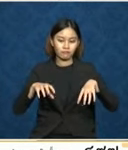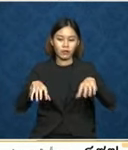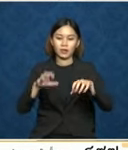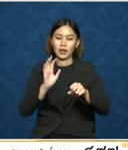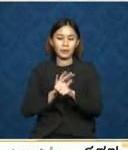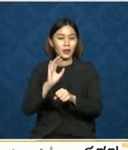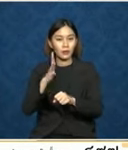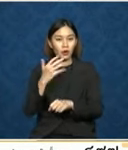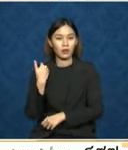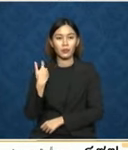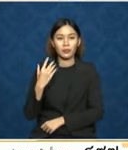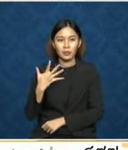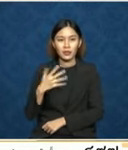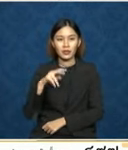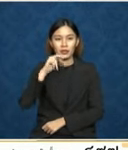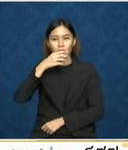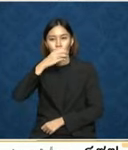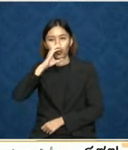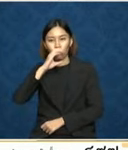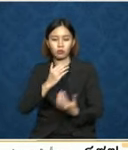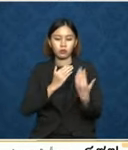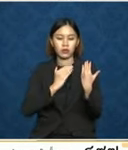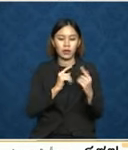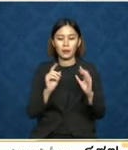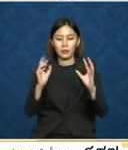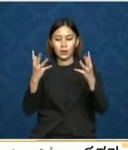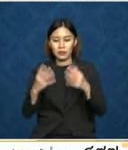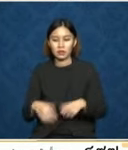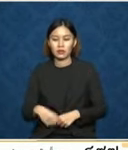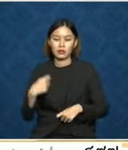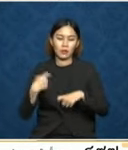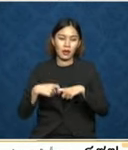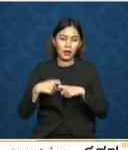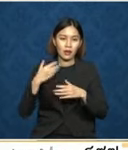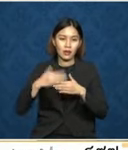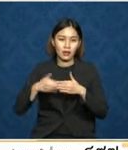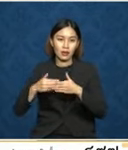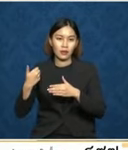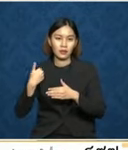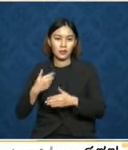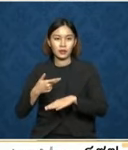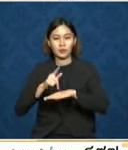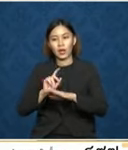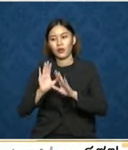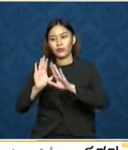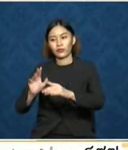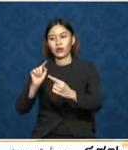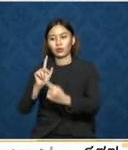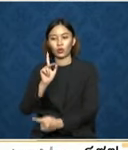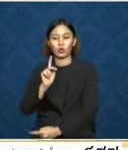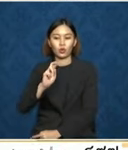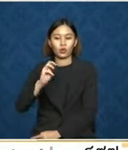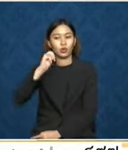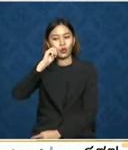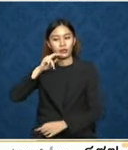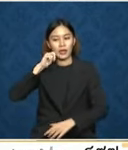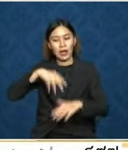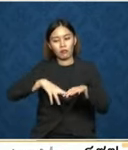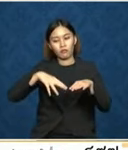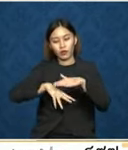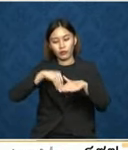มากนะคะจึงไม่มีน้ำกินน้ำใช้นะคะไม่สะดวกขอฝากท่านประธานไปผ่านไปยังกรมบาดาลกระทรวง